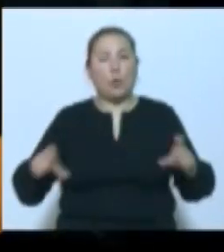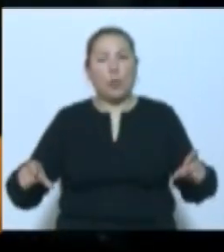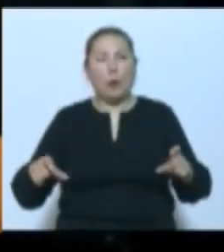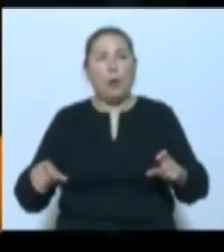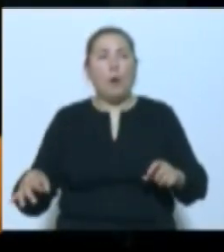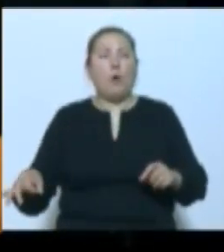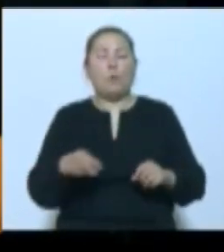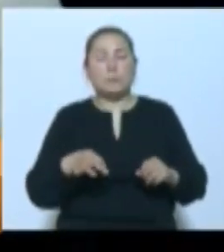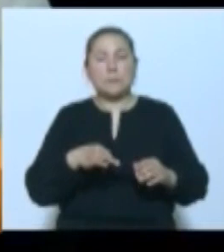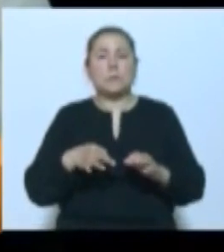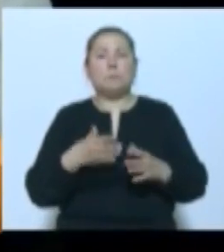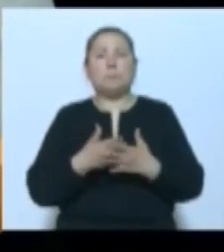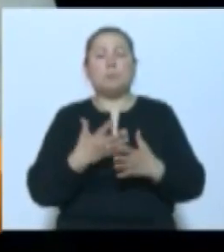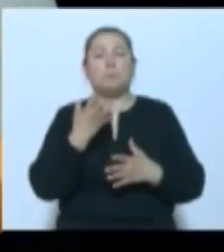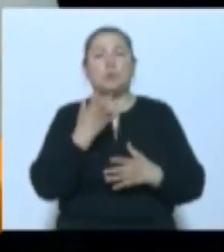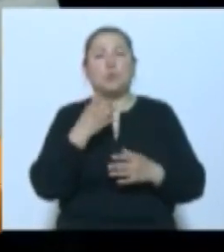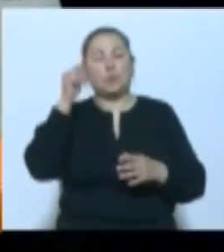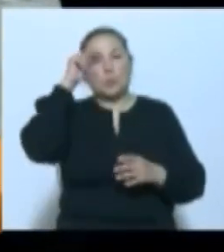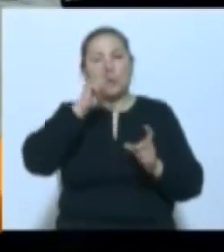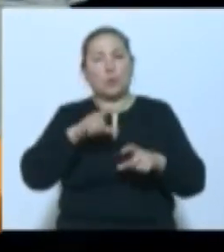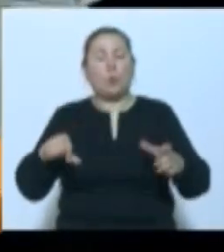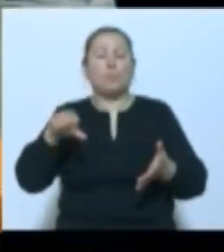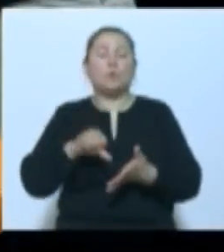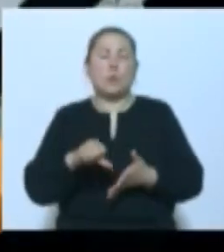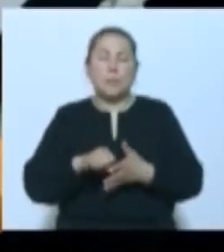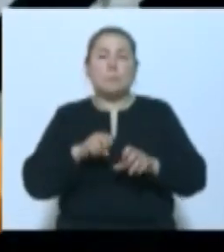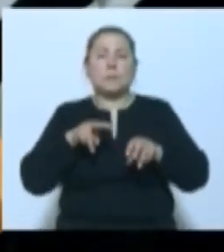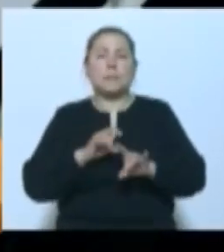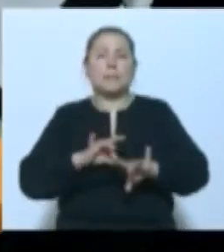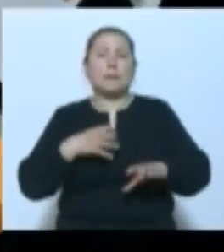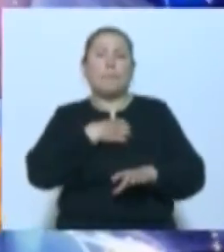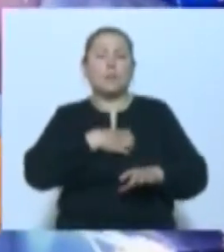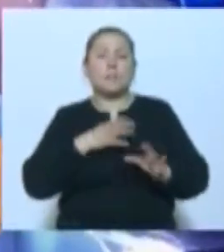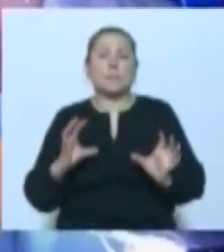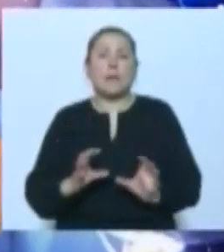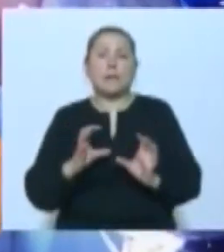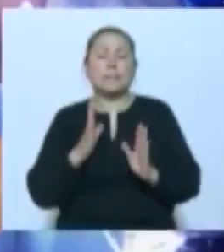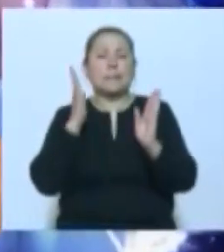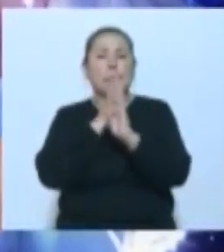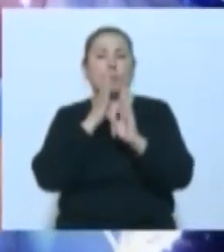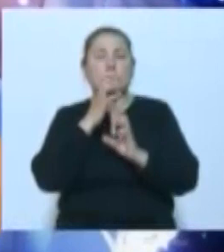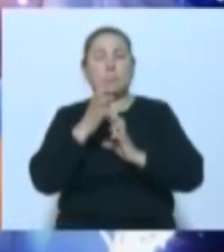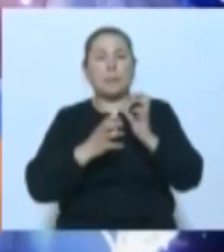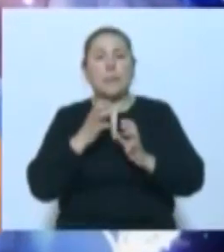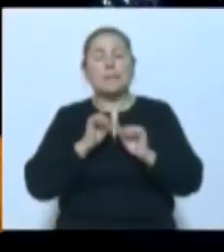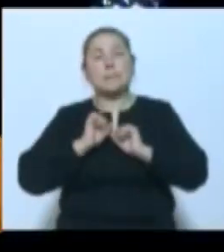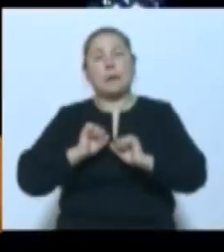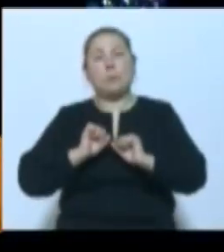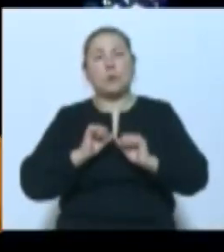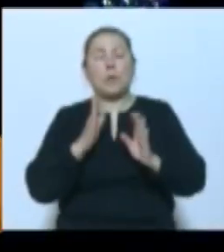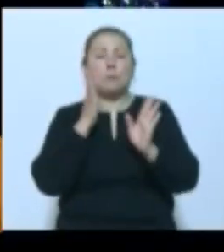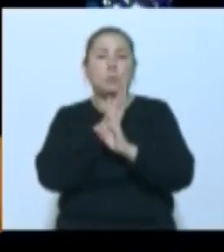региона участвовали около 500 учеников специалисты разъяснили им важность сохранения климата планеты заботы о природных